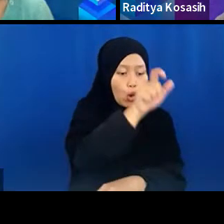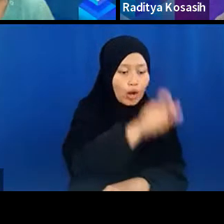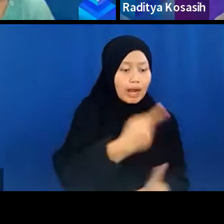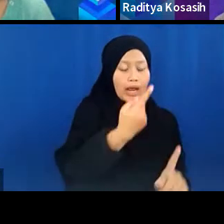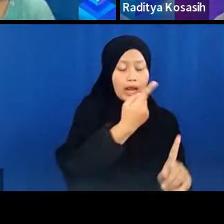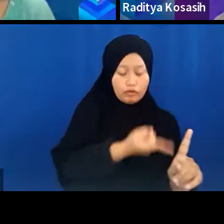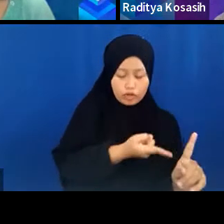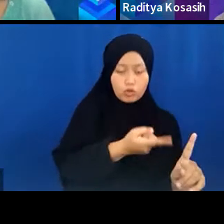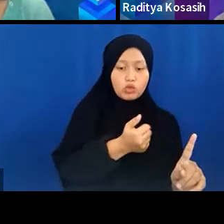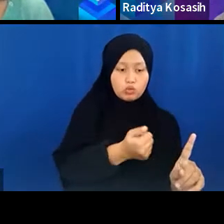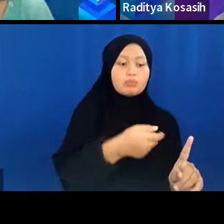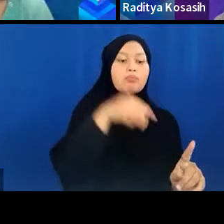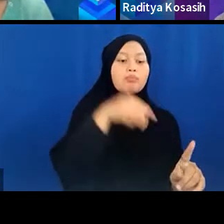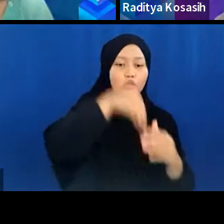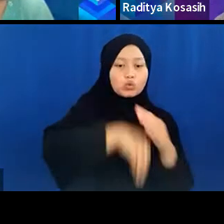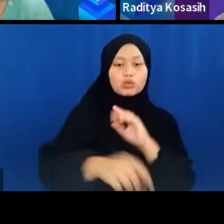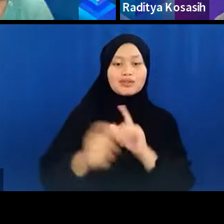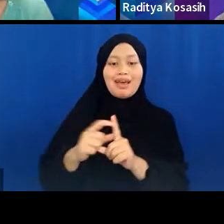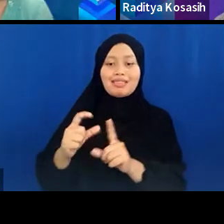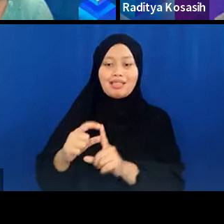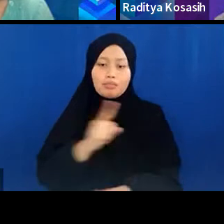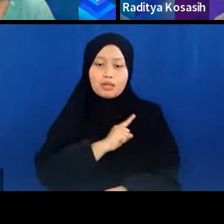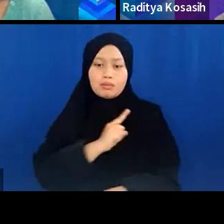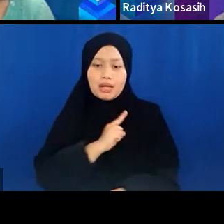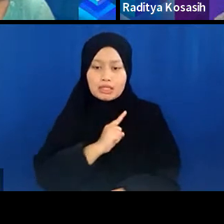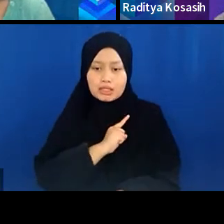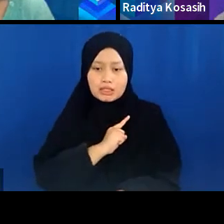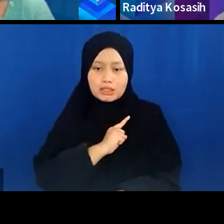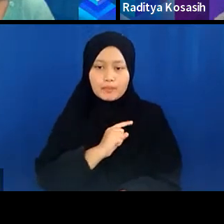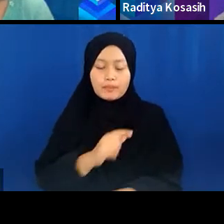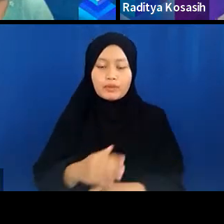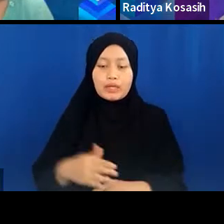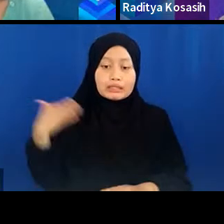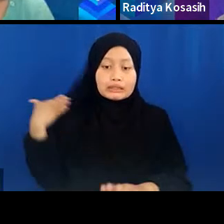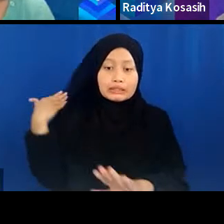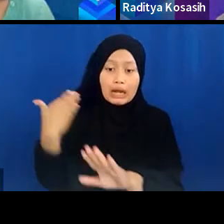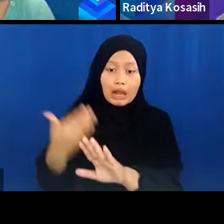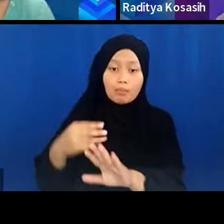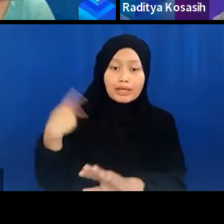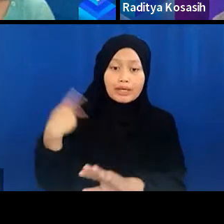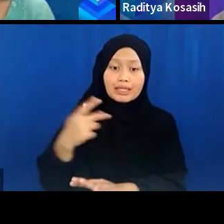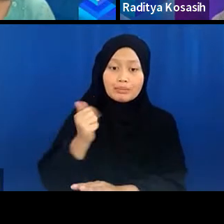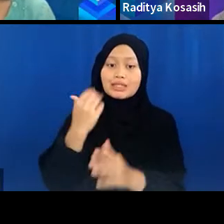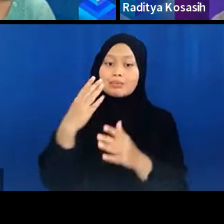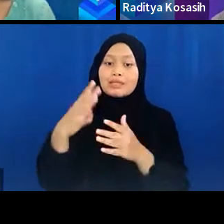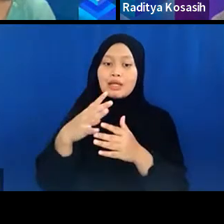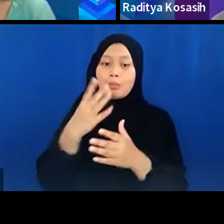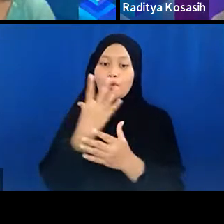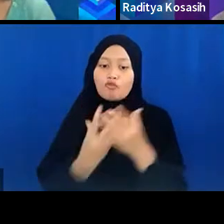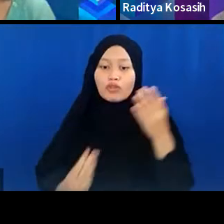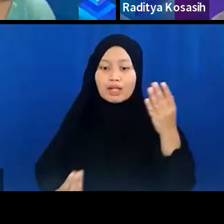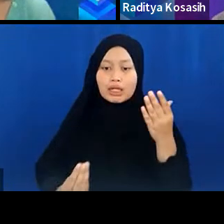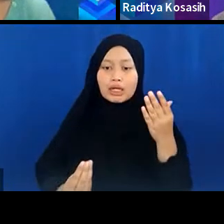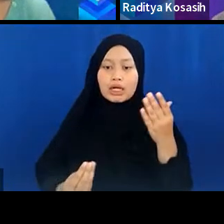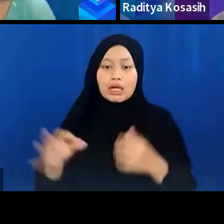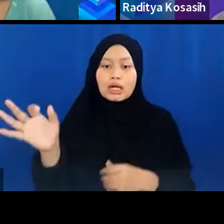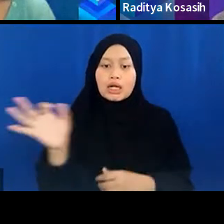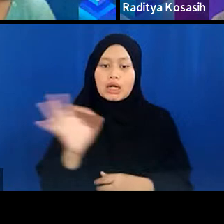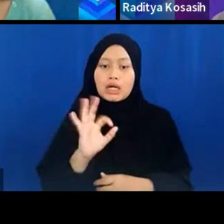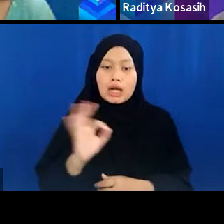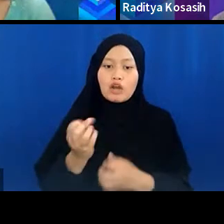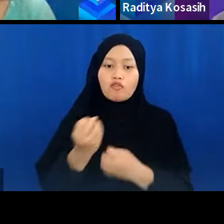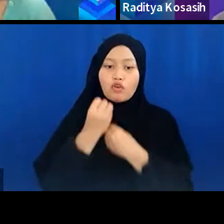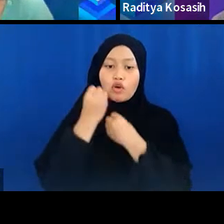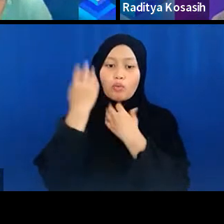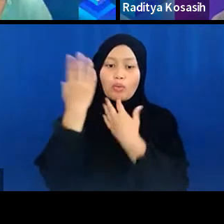selama kita bisa Mengapa nama Mungkinkah itu tidak ada aku tidak ada informasi